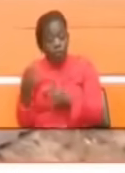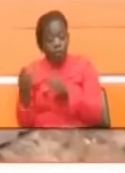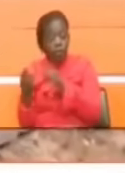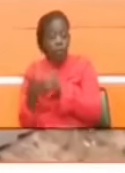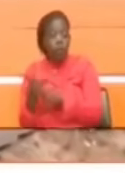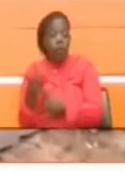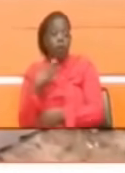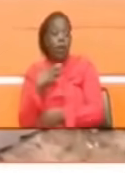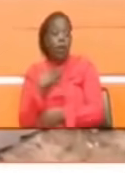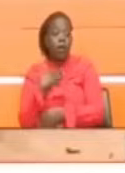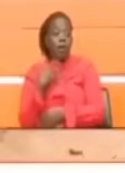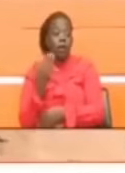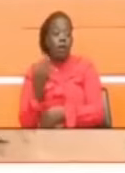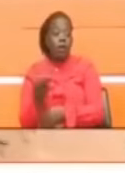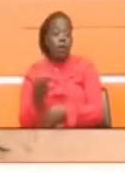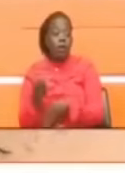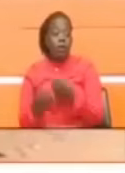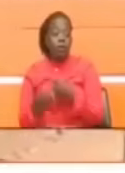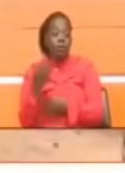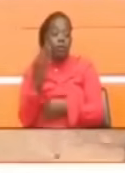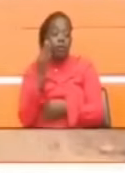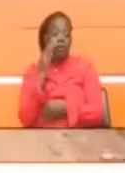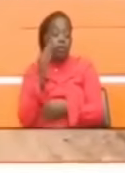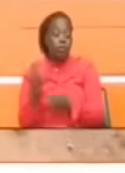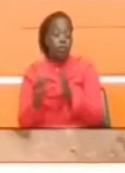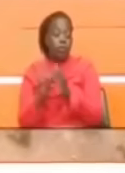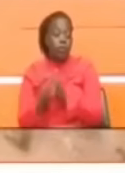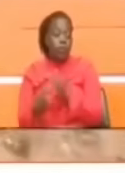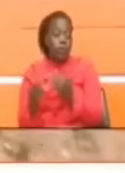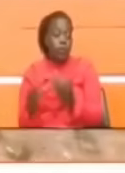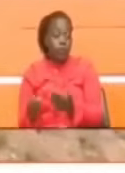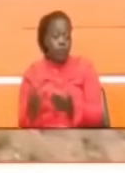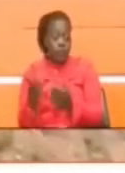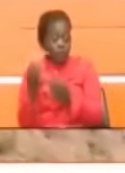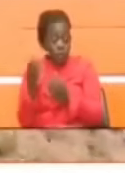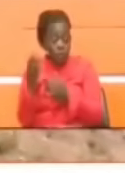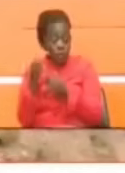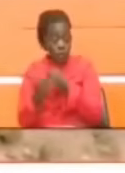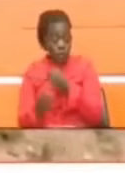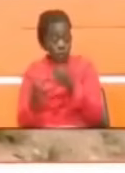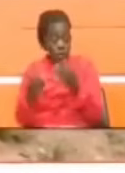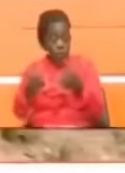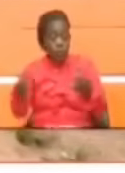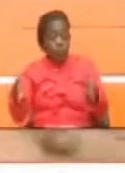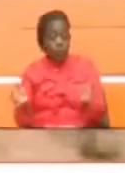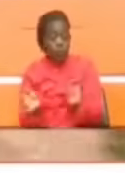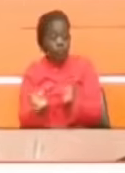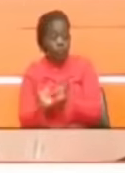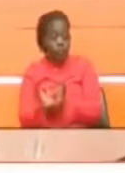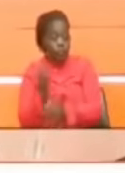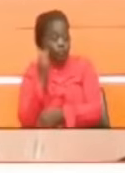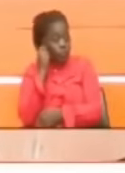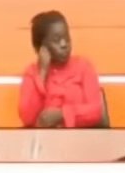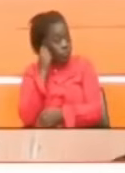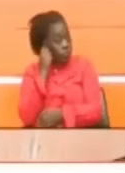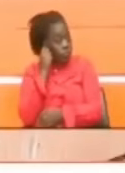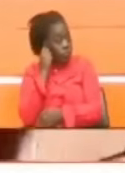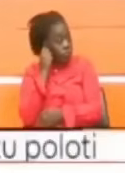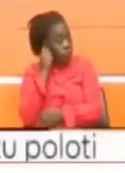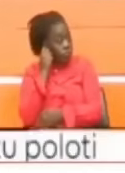yabatuukirirako ng'ayagala okubawo obukadde 5 ne bamugoba ate bagenze okwekanga ng'abakubyeko ekibaati.